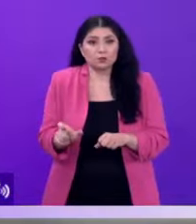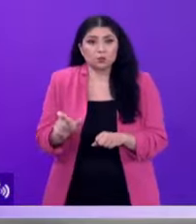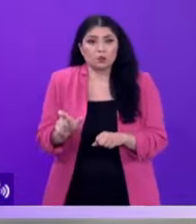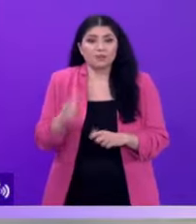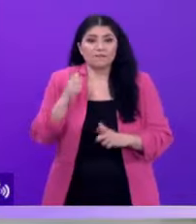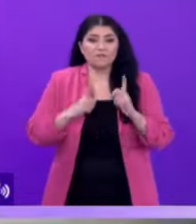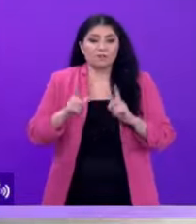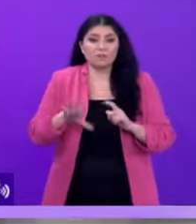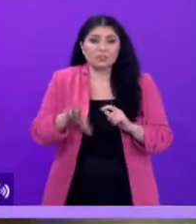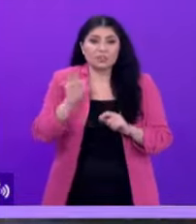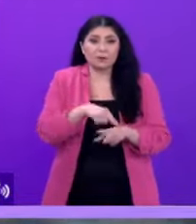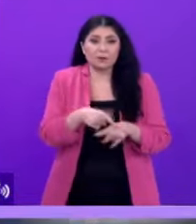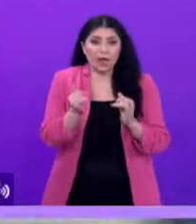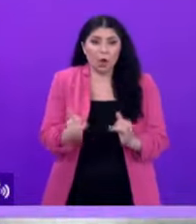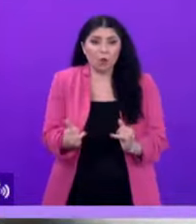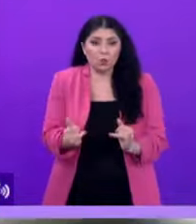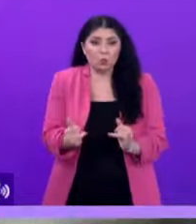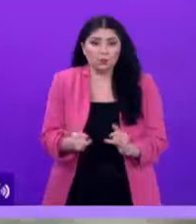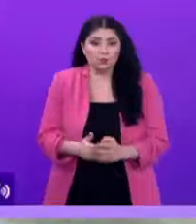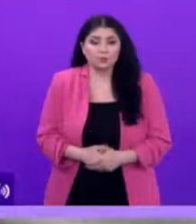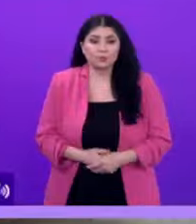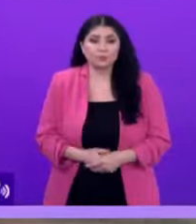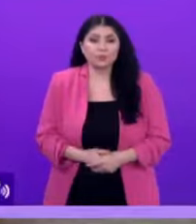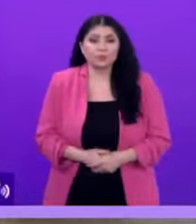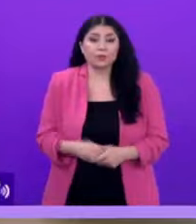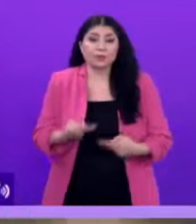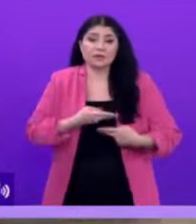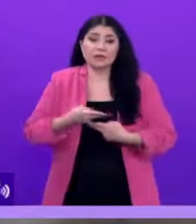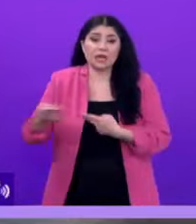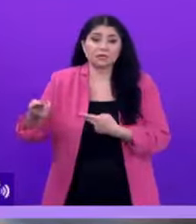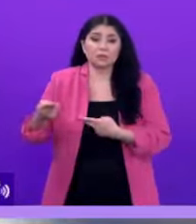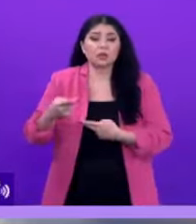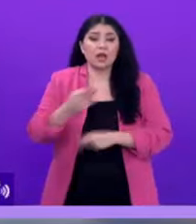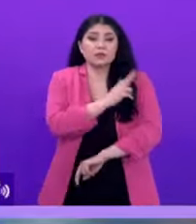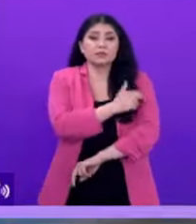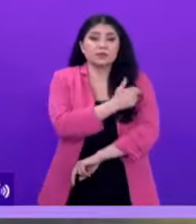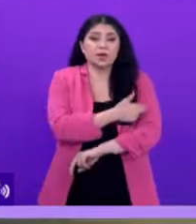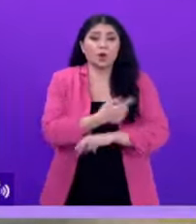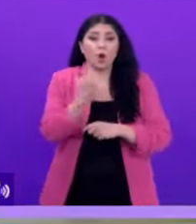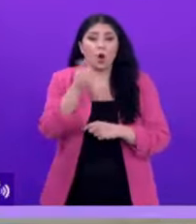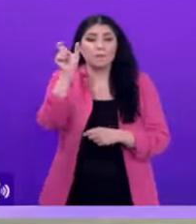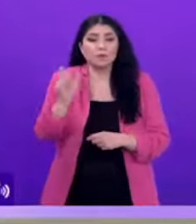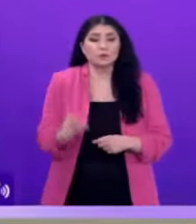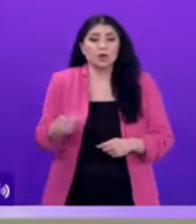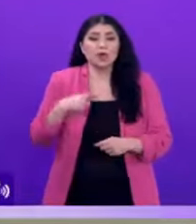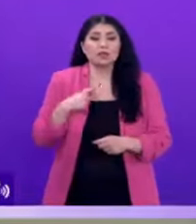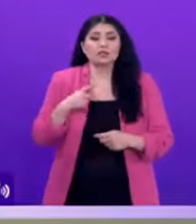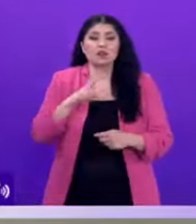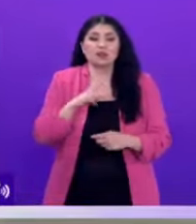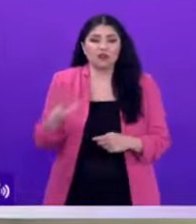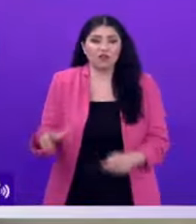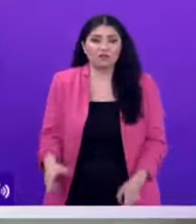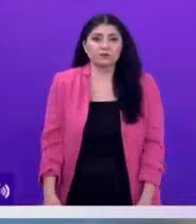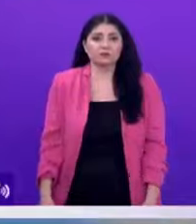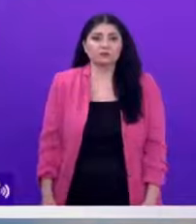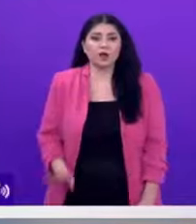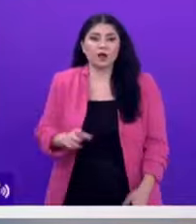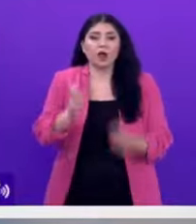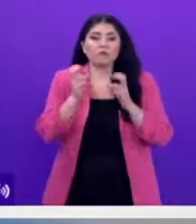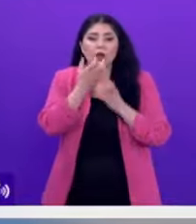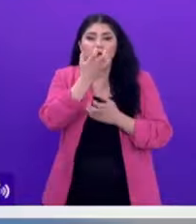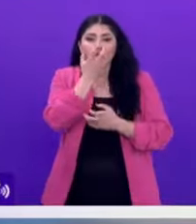fost găsite până în acest moment și sunt transportate la spital. O persoană se află în stare gravă, este